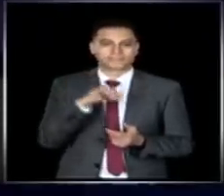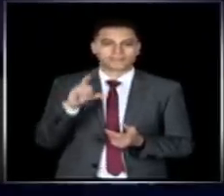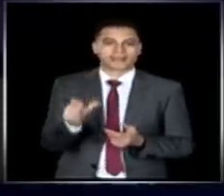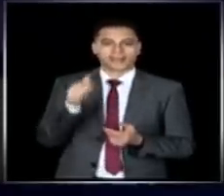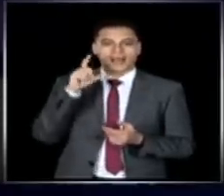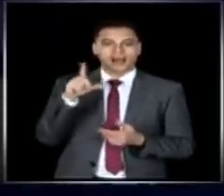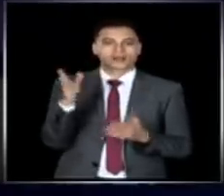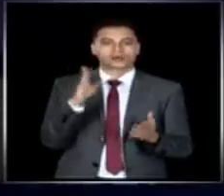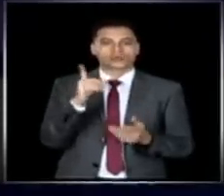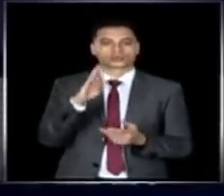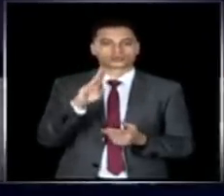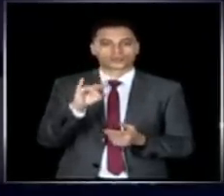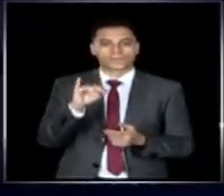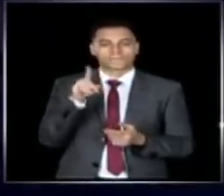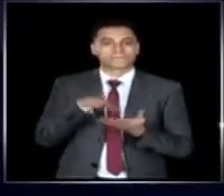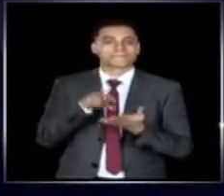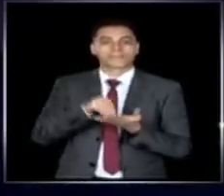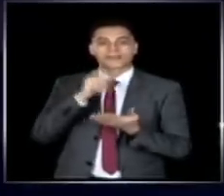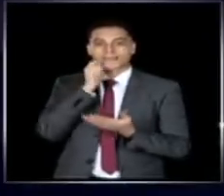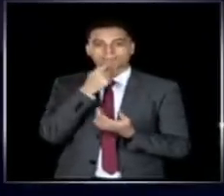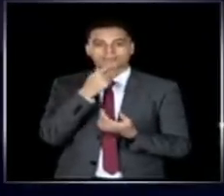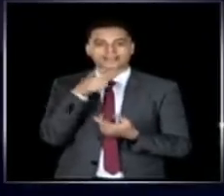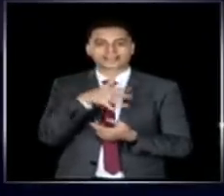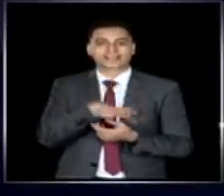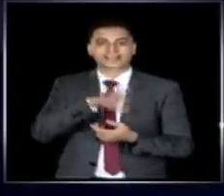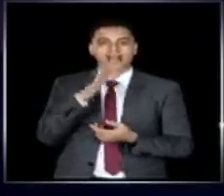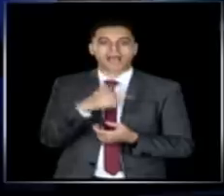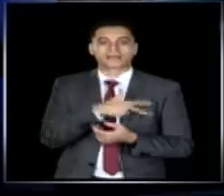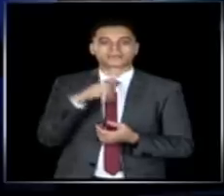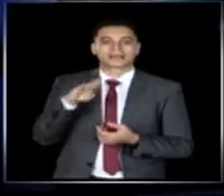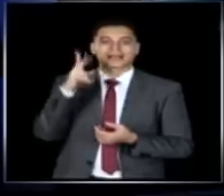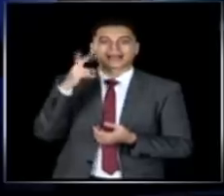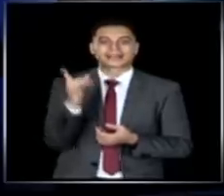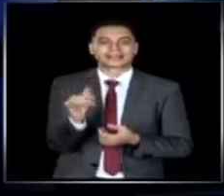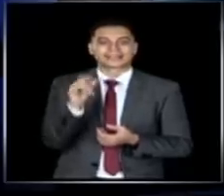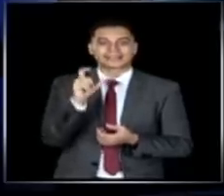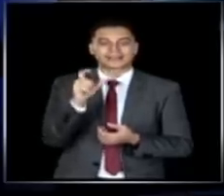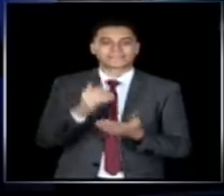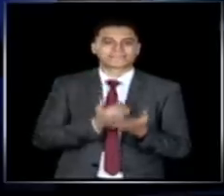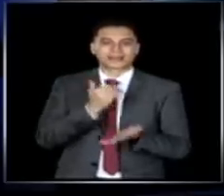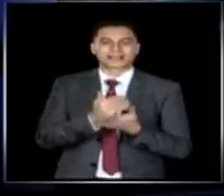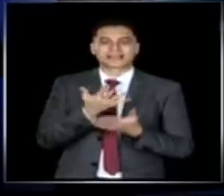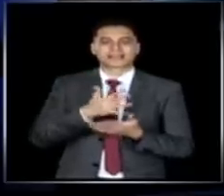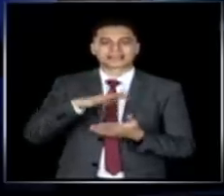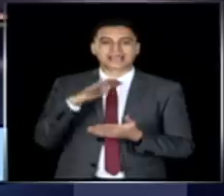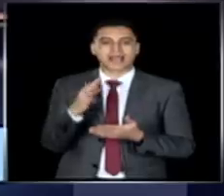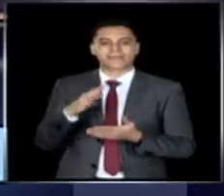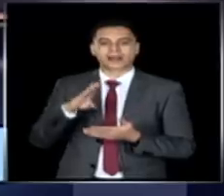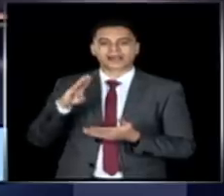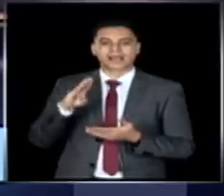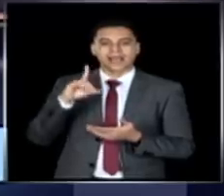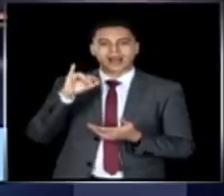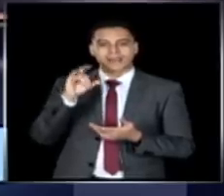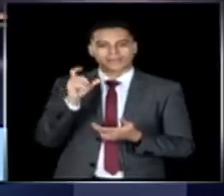منال رستم بدأت رحلاتها من جبل كاترين، وبعد كده جبل كلمنجارو، وبعد